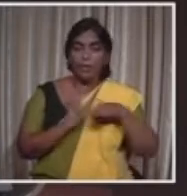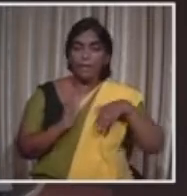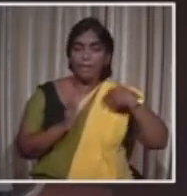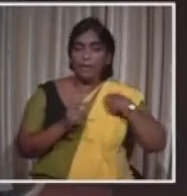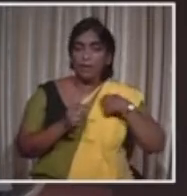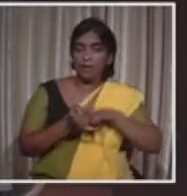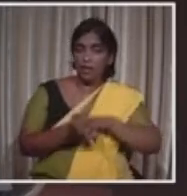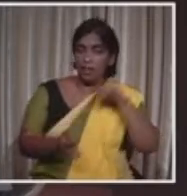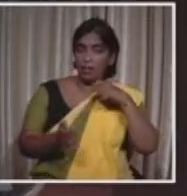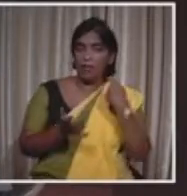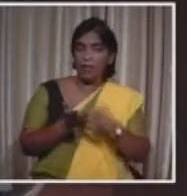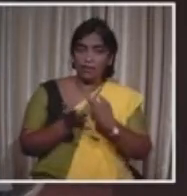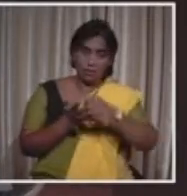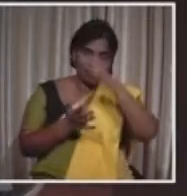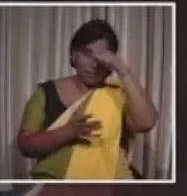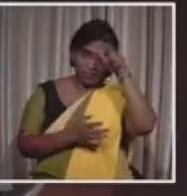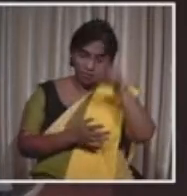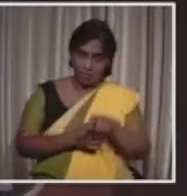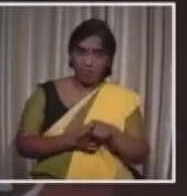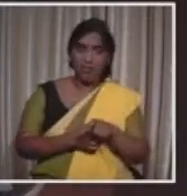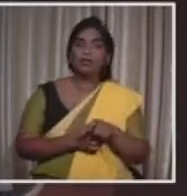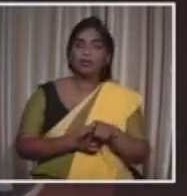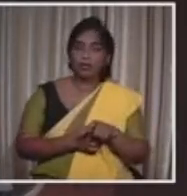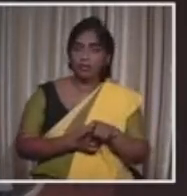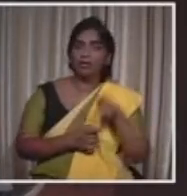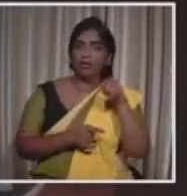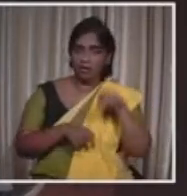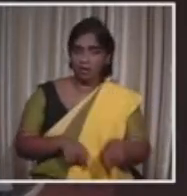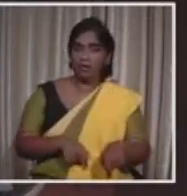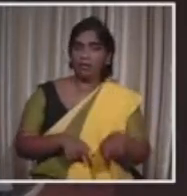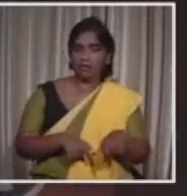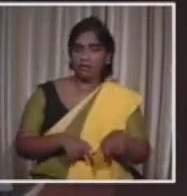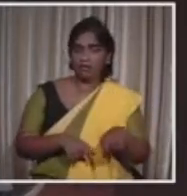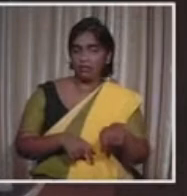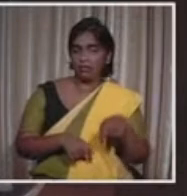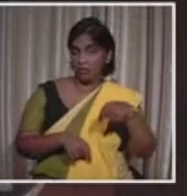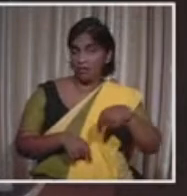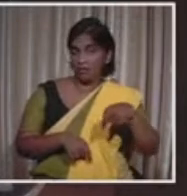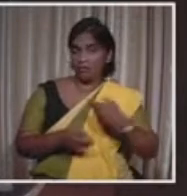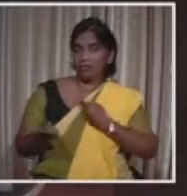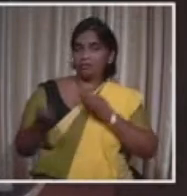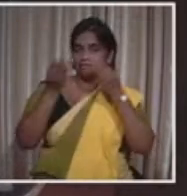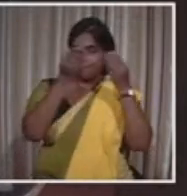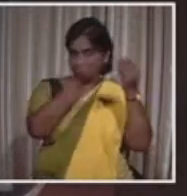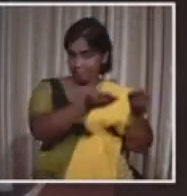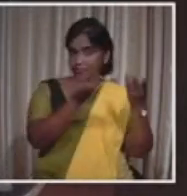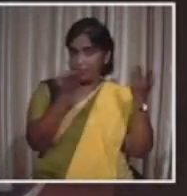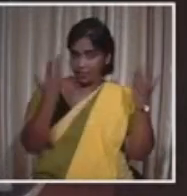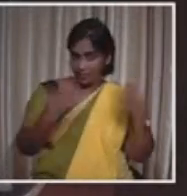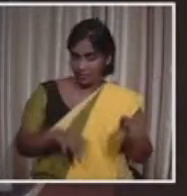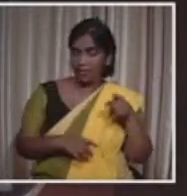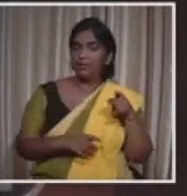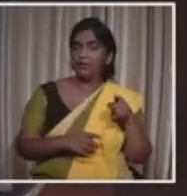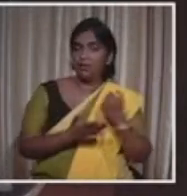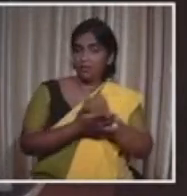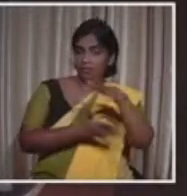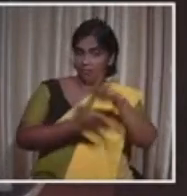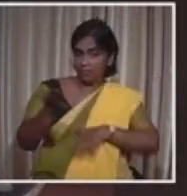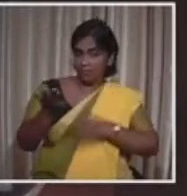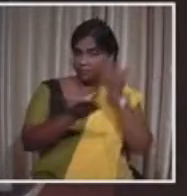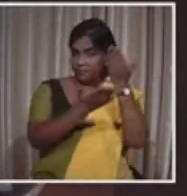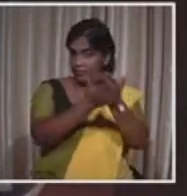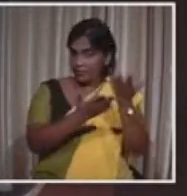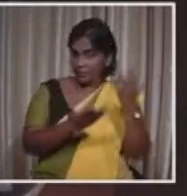රංජිත් මද්දුම බණ්ඩාර මැතිතුමා ඔබතුමාට අද දවසේ ඉදිරිපත් කරනු ලැබුවා ලිඛිතව